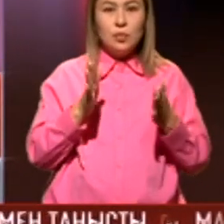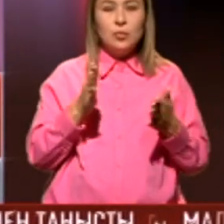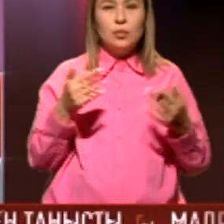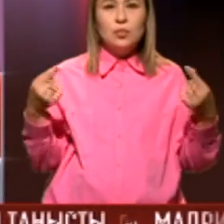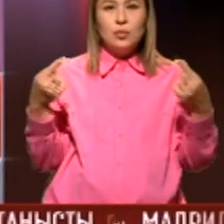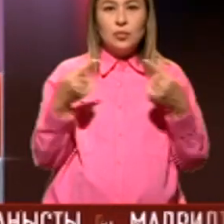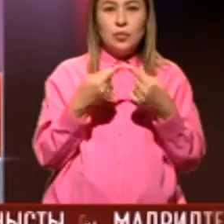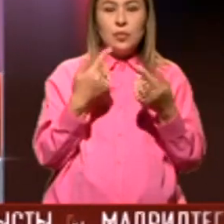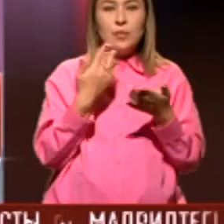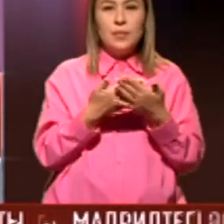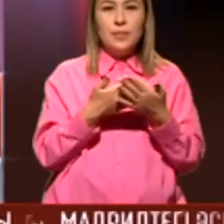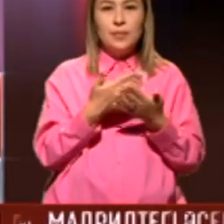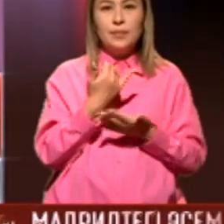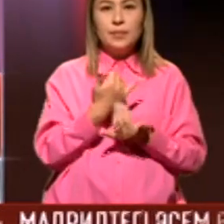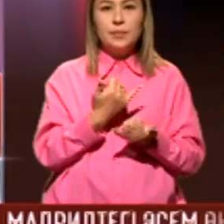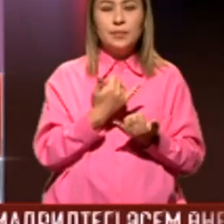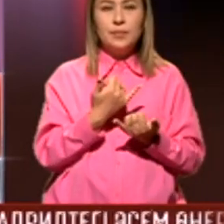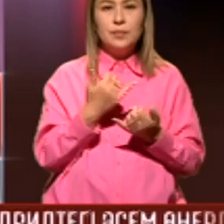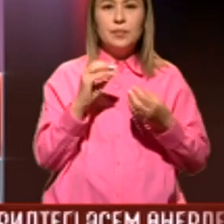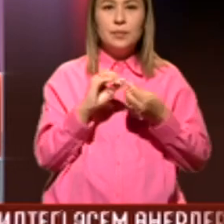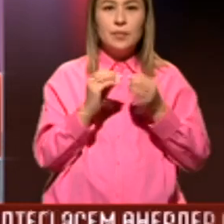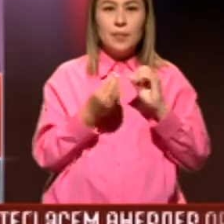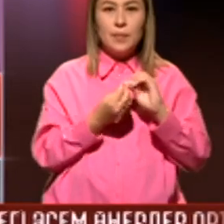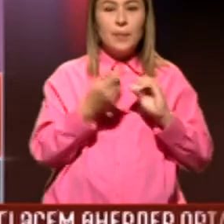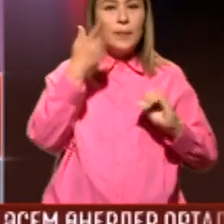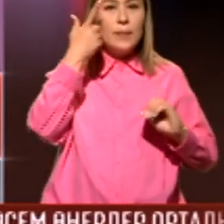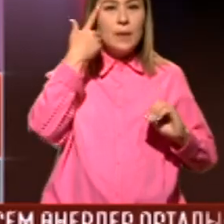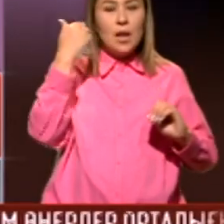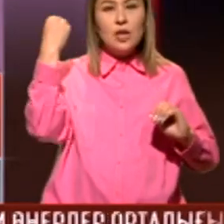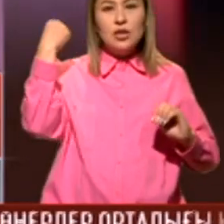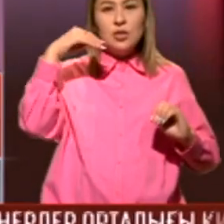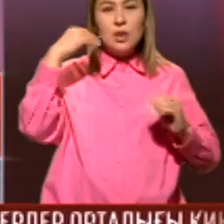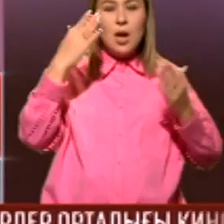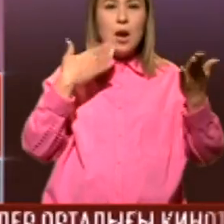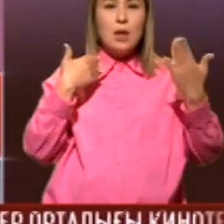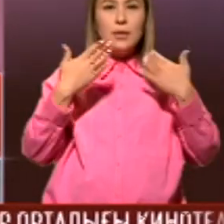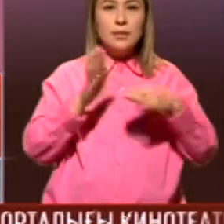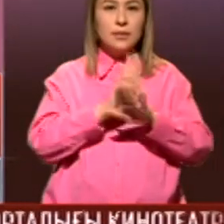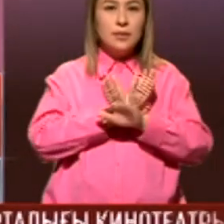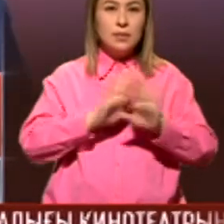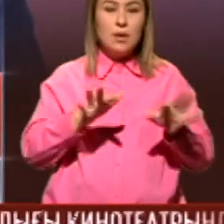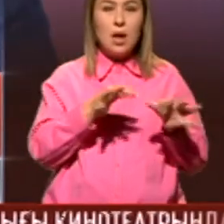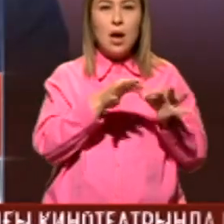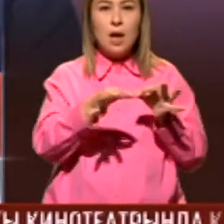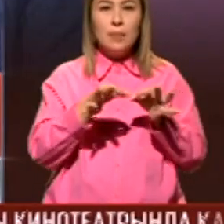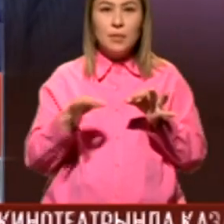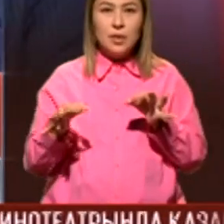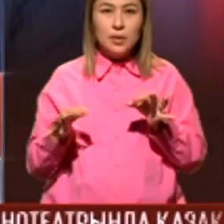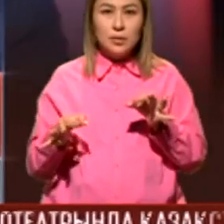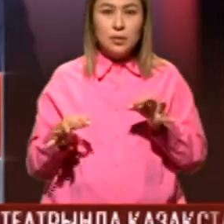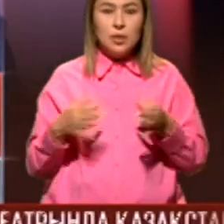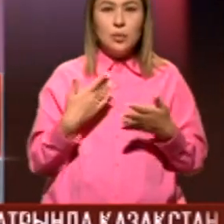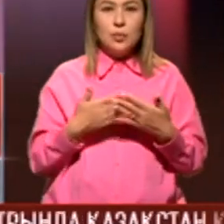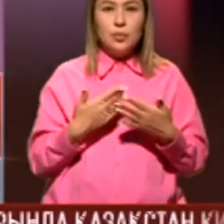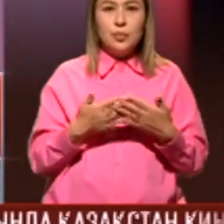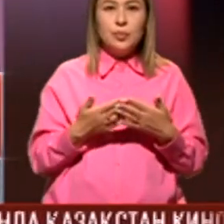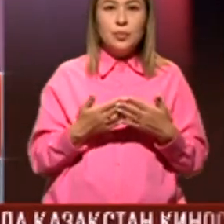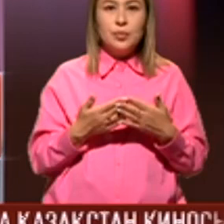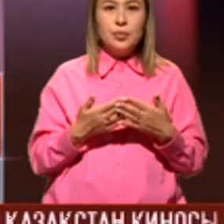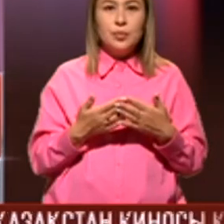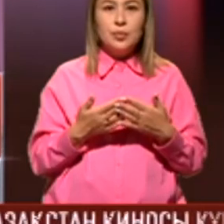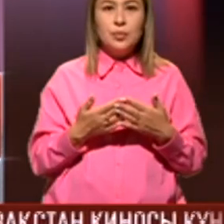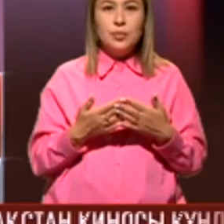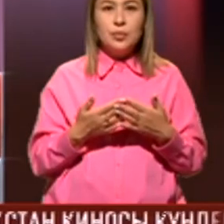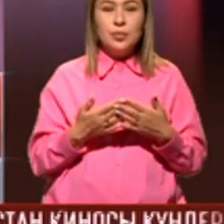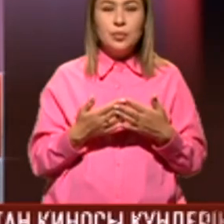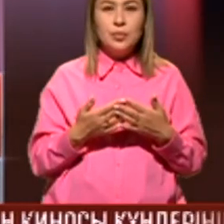де бұл қазір ол мәселе Қырғыз мен Тәжік арасында ғана мәселе емес. Бұл аймақтық мәселеге айналады. Бұл осы енді шын